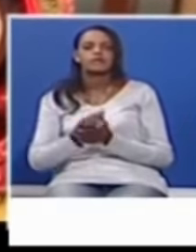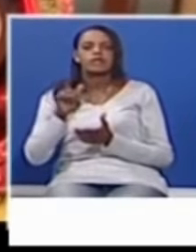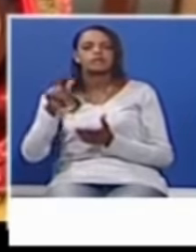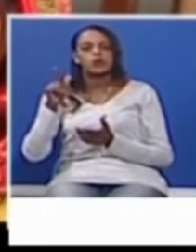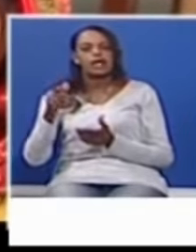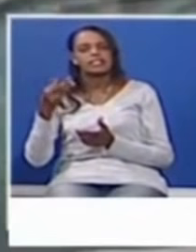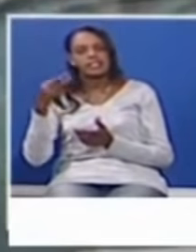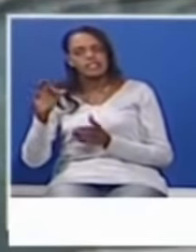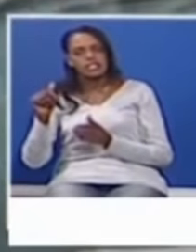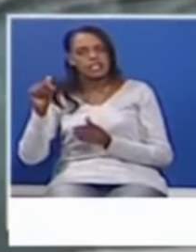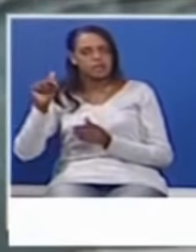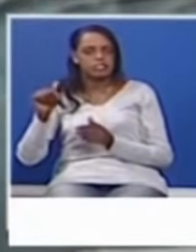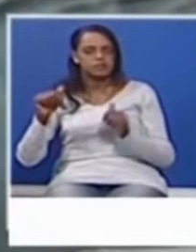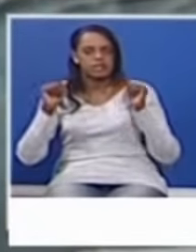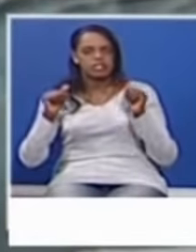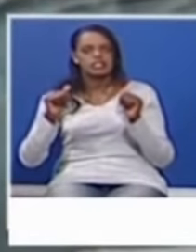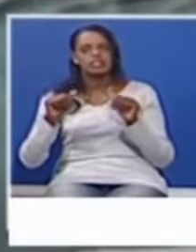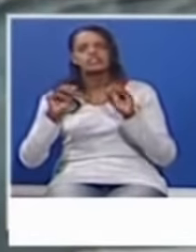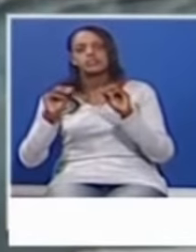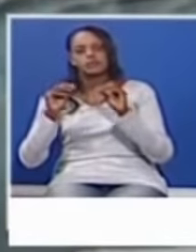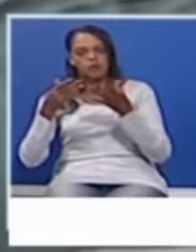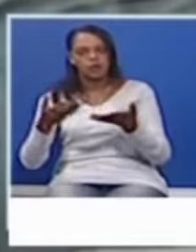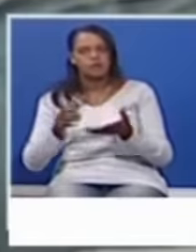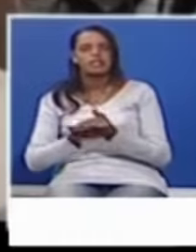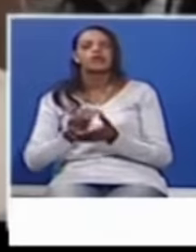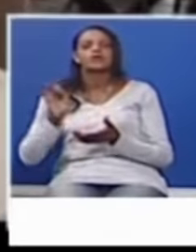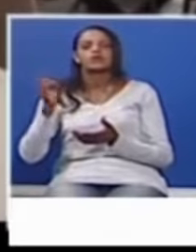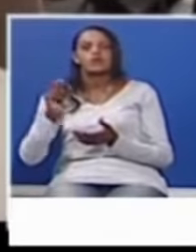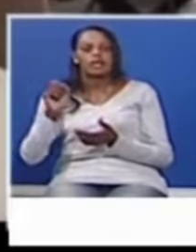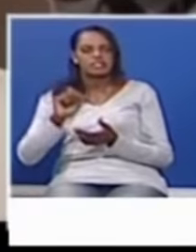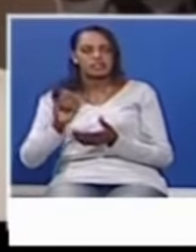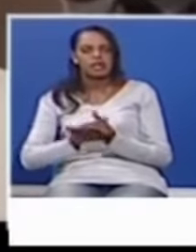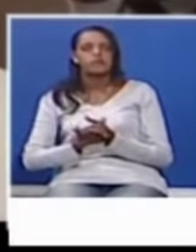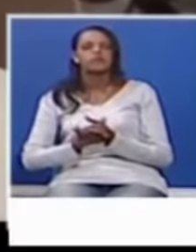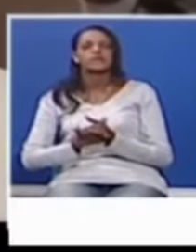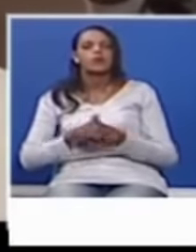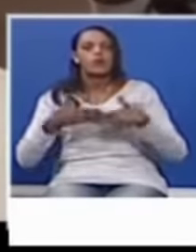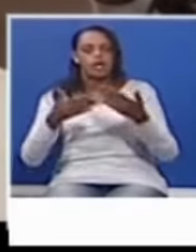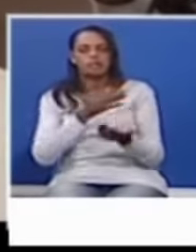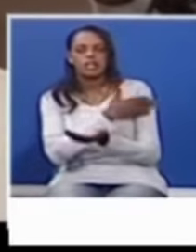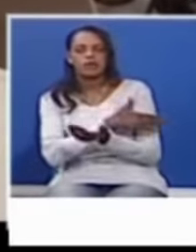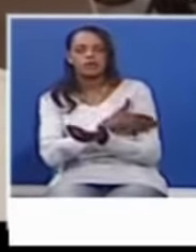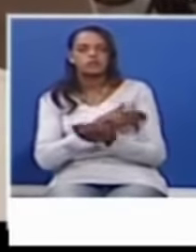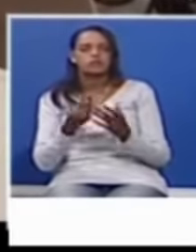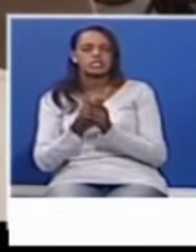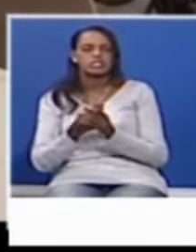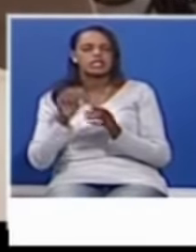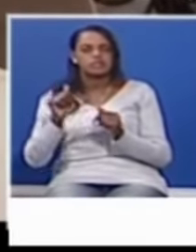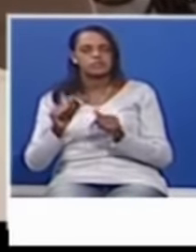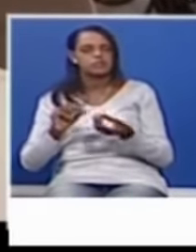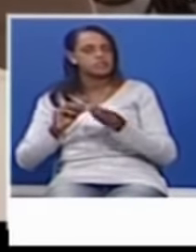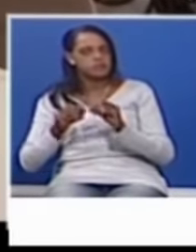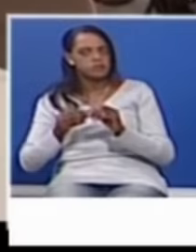ብ7 ሕዳር ኣብ ከተማ ከረን ዝተወደበ ኣስተምህሮ ዳይረክተር ክፍሊ ቱሪዝም ዞባ ኣንሰባ ኣቶ ሳልም ዓሊ ውሃብቲ ኣገልግሎት ምስ ኣባላት ክፍሊ ቱሪዝም